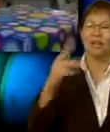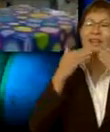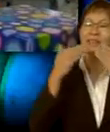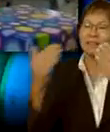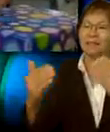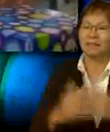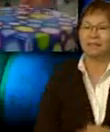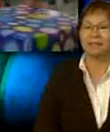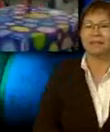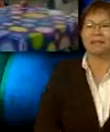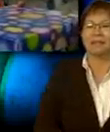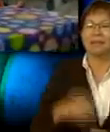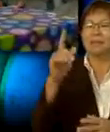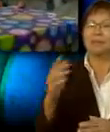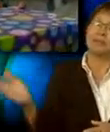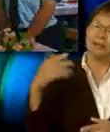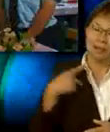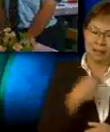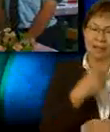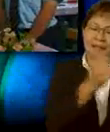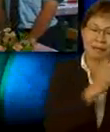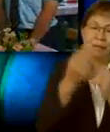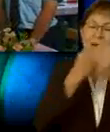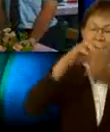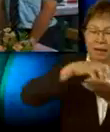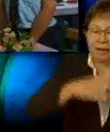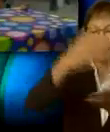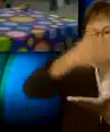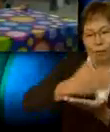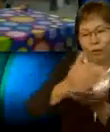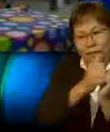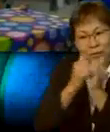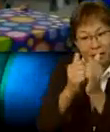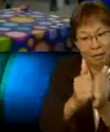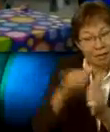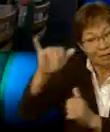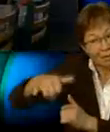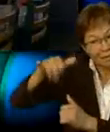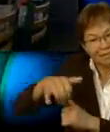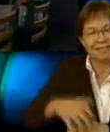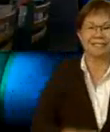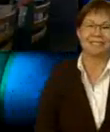Okey, terima kasih. Jadi marilah sama-sama kita makan kek ni dan kita potong kek sama-sama, eh?